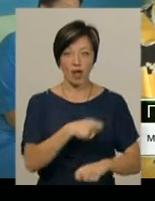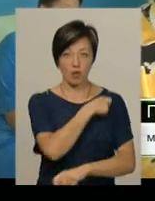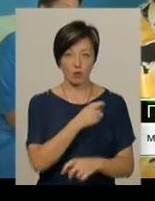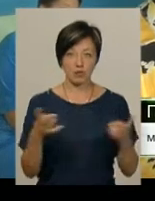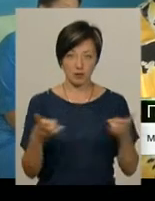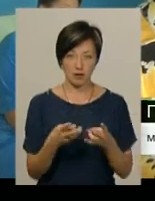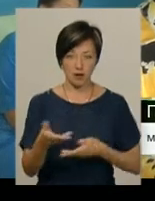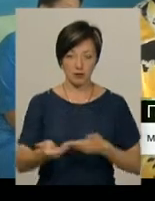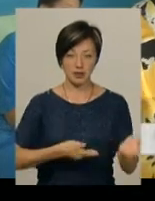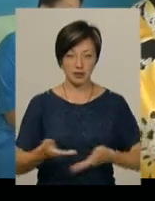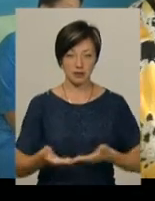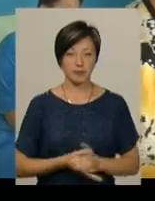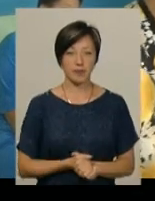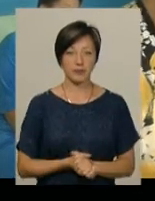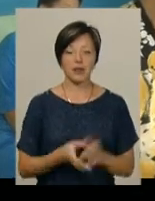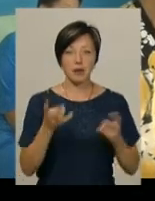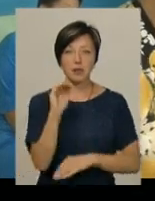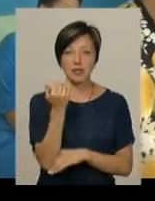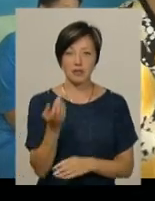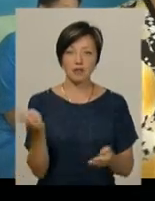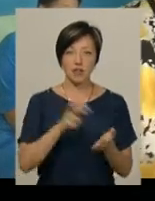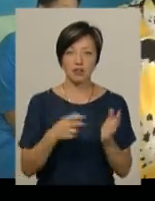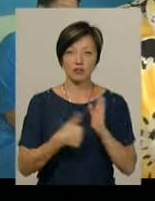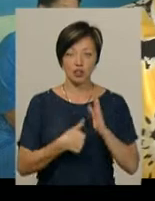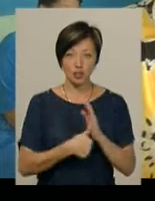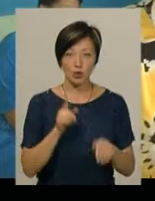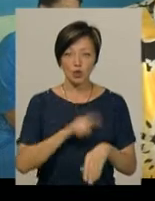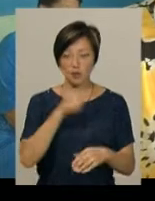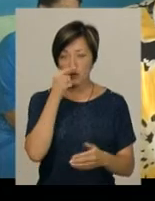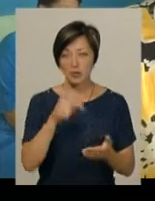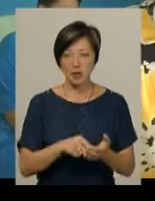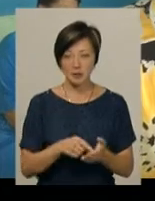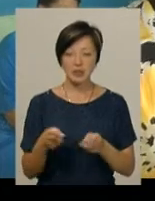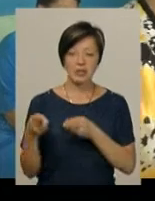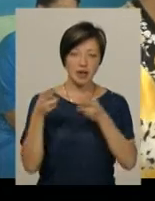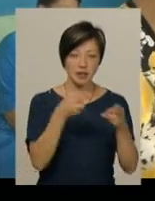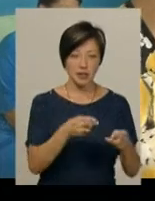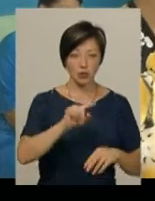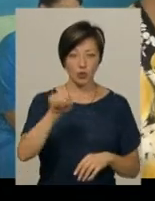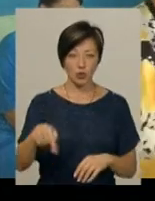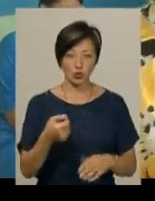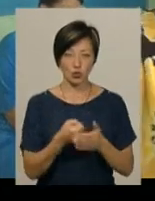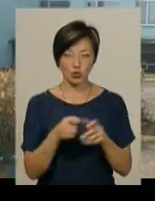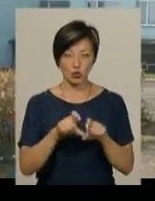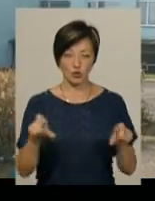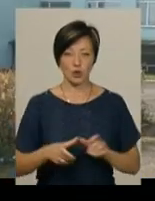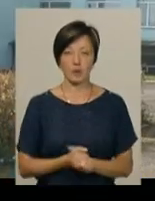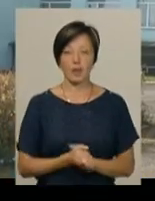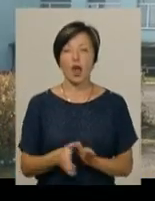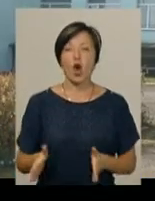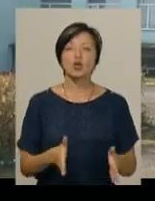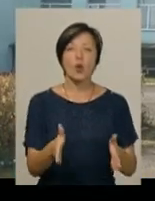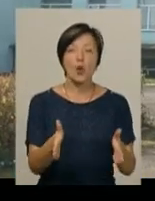кілометри. То треба дитині встати в 6 годин, щоб прийти і ще потрапити, ще заїхати годину. Дорога